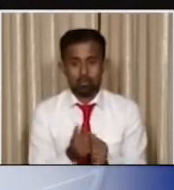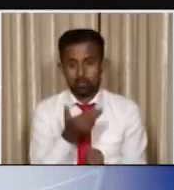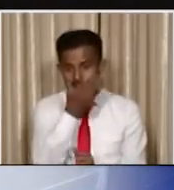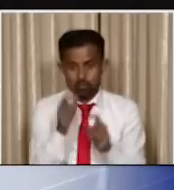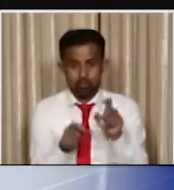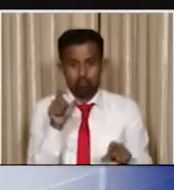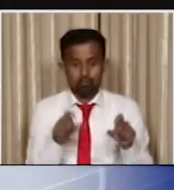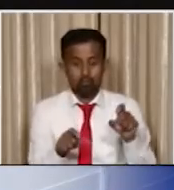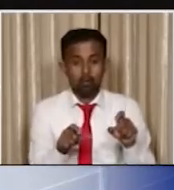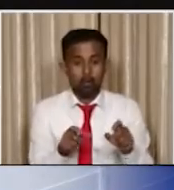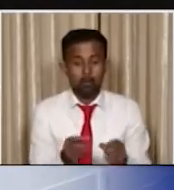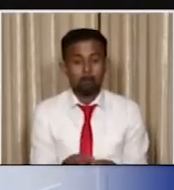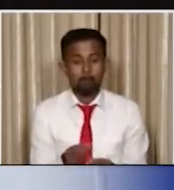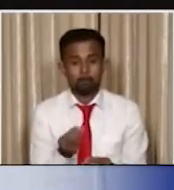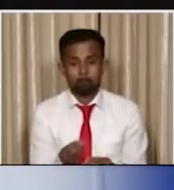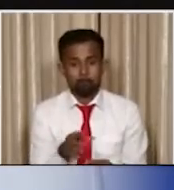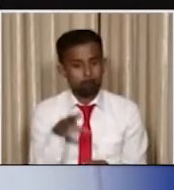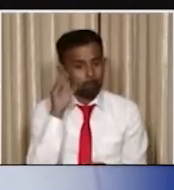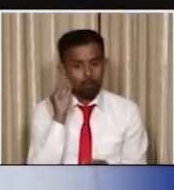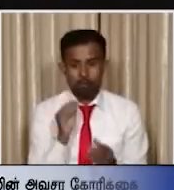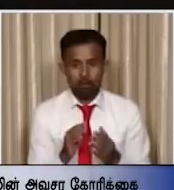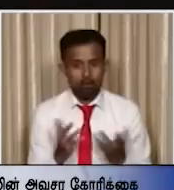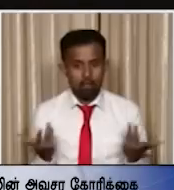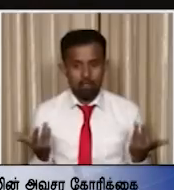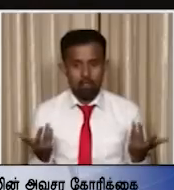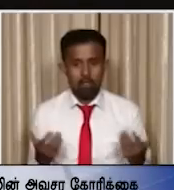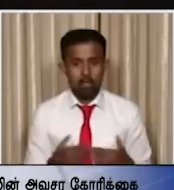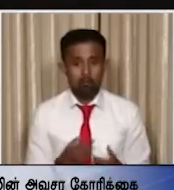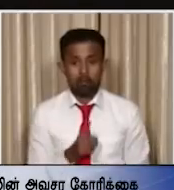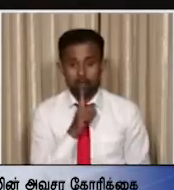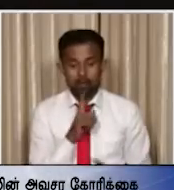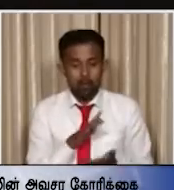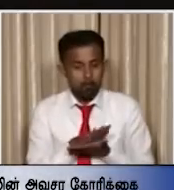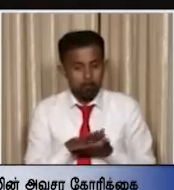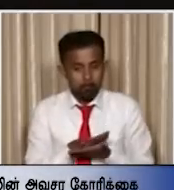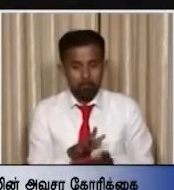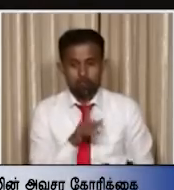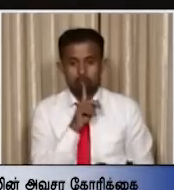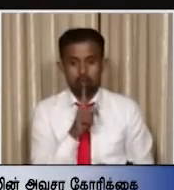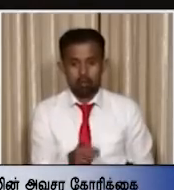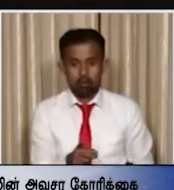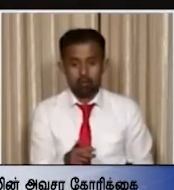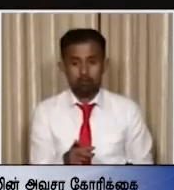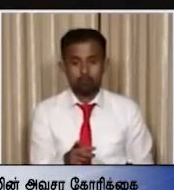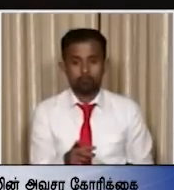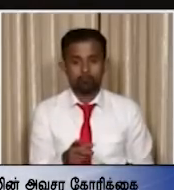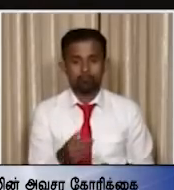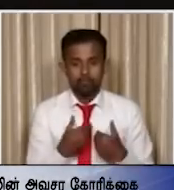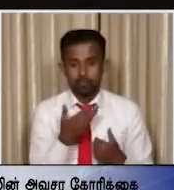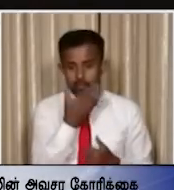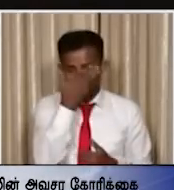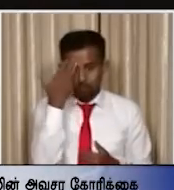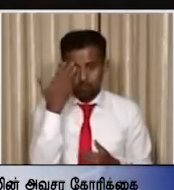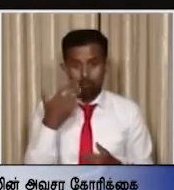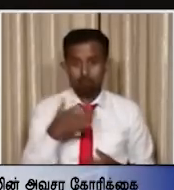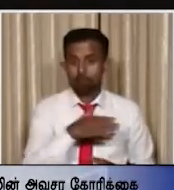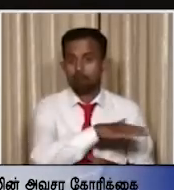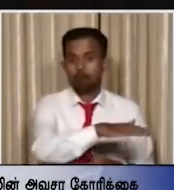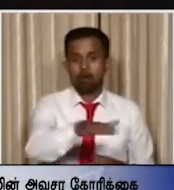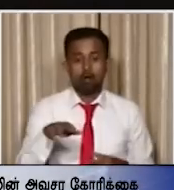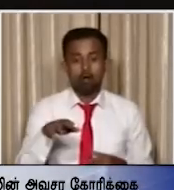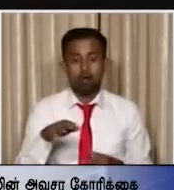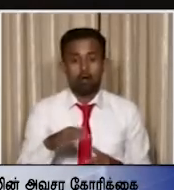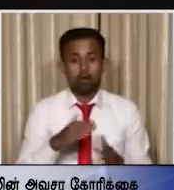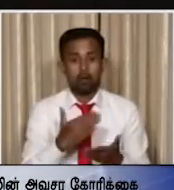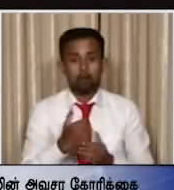ஏற்றுக்கொள்வதற்கு தயாராக இல்லை. எங்களை பொறுத்தவரையிலே நாங்கள் மிக தெளிவாக சொல்கிறோம், தமிழ் தேசம் உரிமை சுயநிர்ணய உரிமை அங்கீகரிக்கப்பட்ட அடிப்படையிலான ஒரு சமஷ்டி தீர்வு